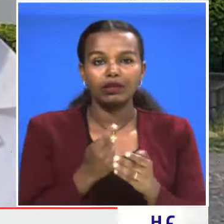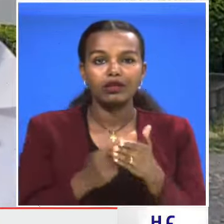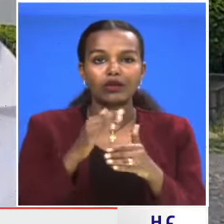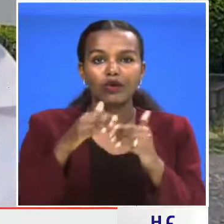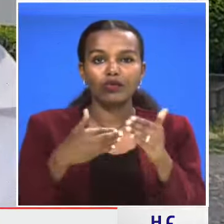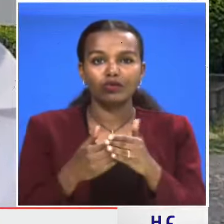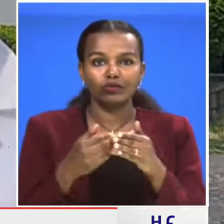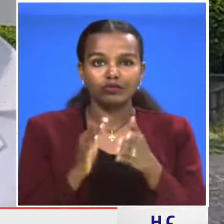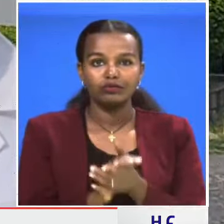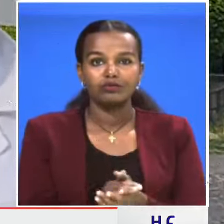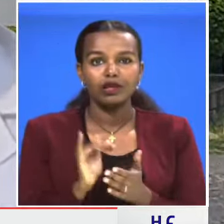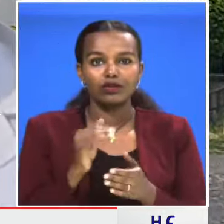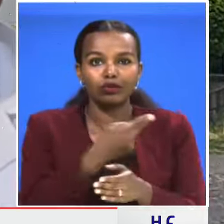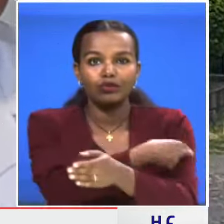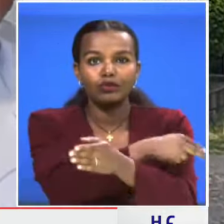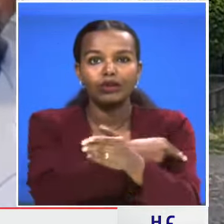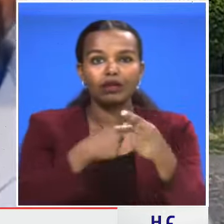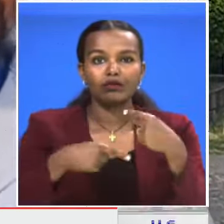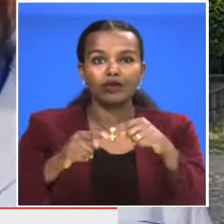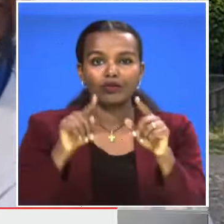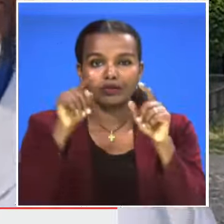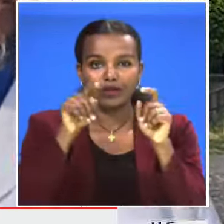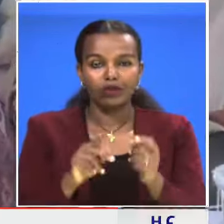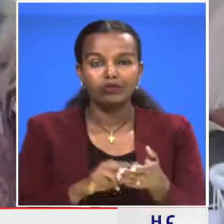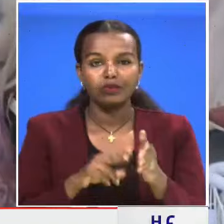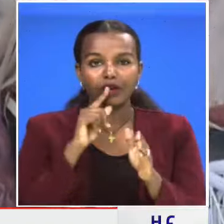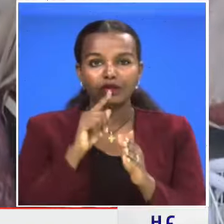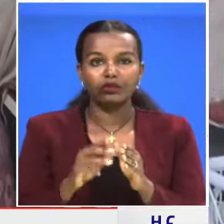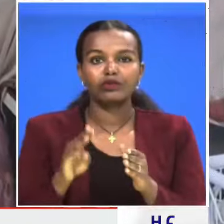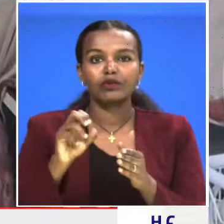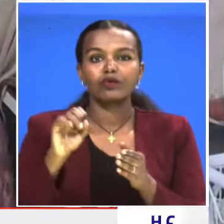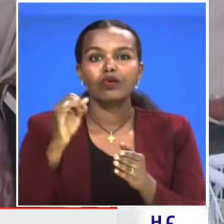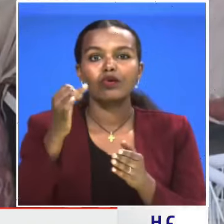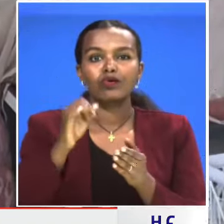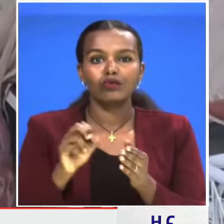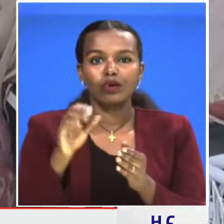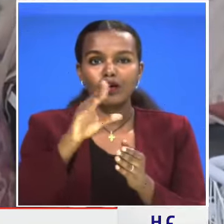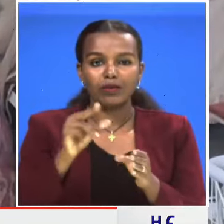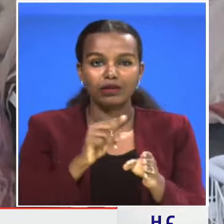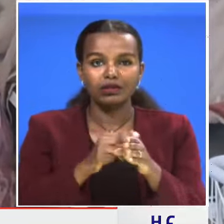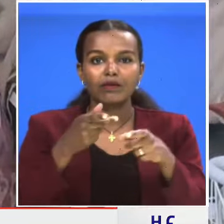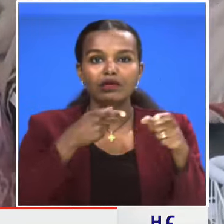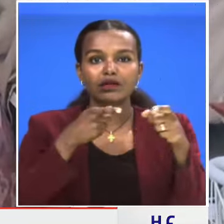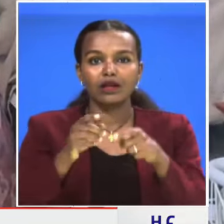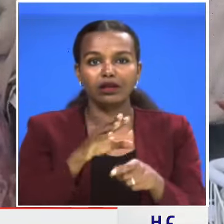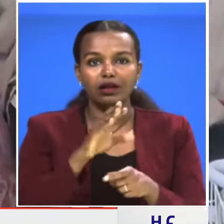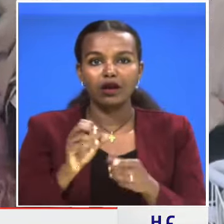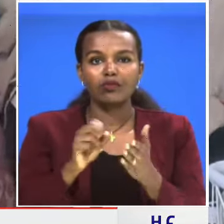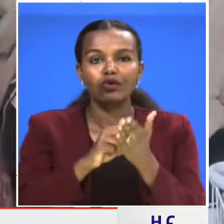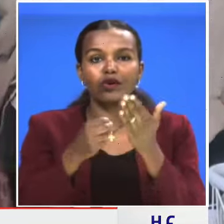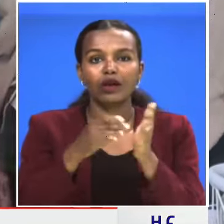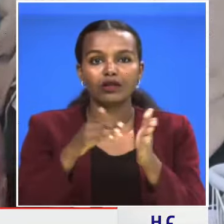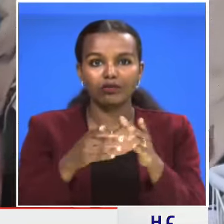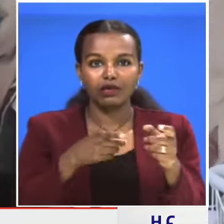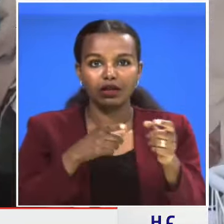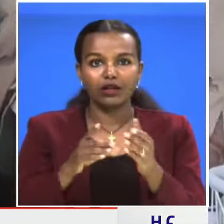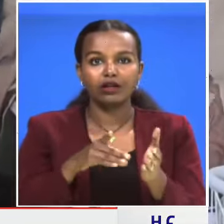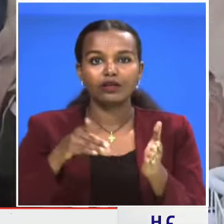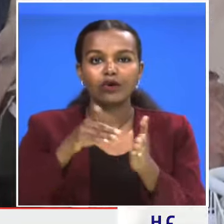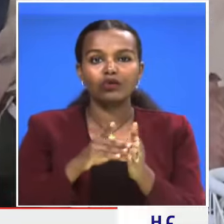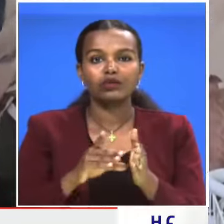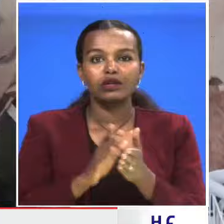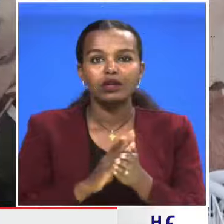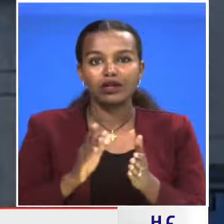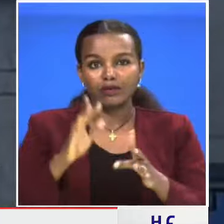ሁሉ እንትን ሳይል እዚህ ሆስፒታል መጥቶ የሚታከሙት ማለት ነው። በሰሜን ወሎ ዞን በዋግምራ ብሔረሰብ አስተዳደርና በወልዲያ ከተማ አስተዳደር ቀጠናዎች